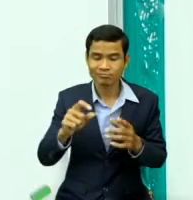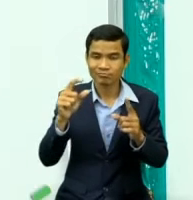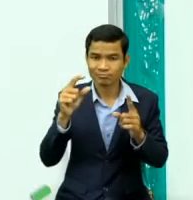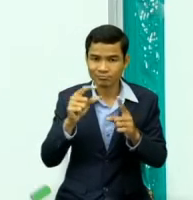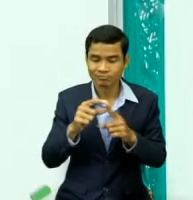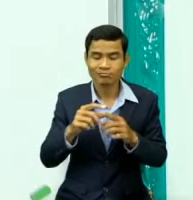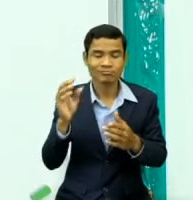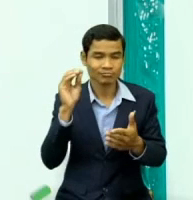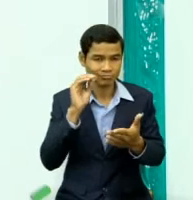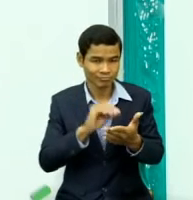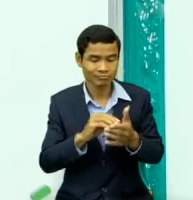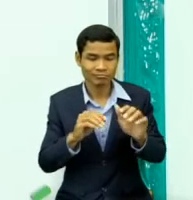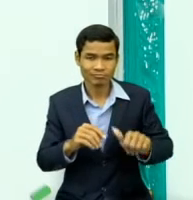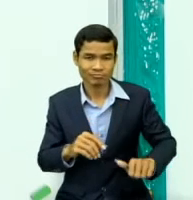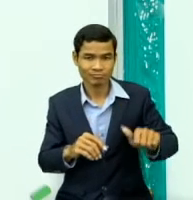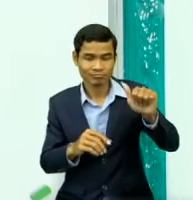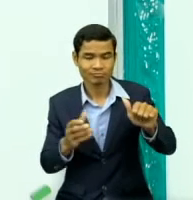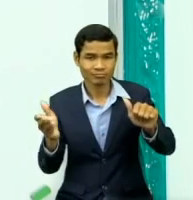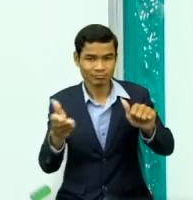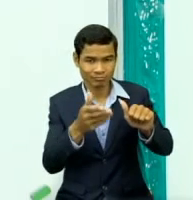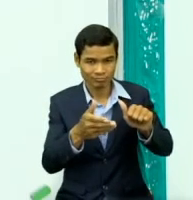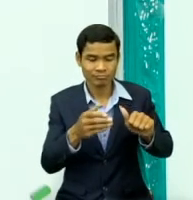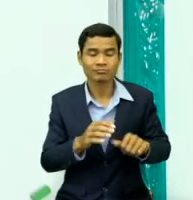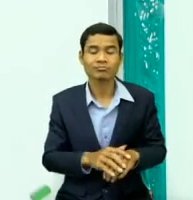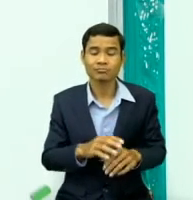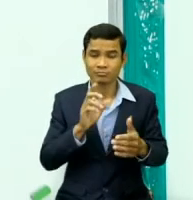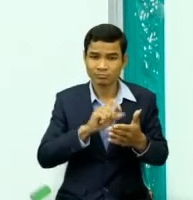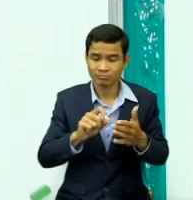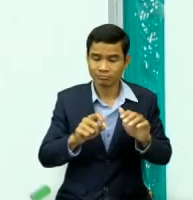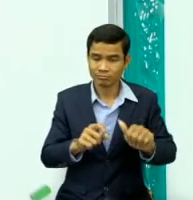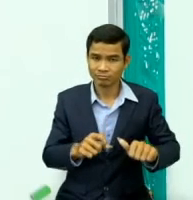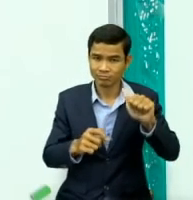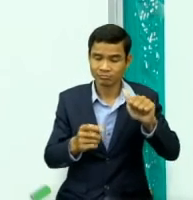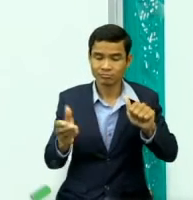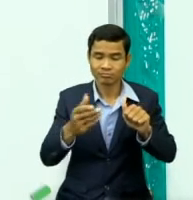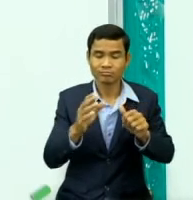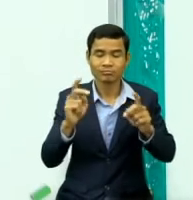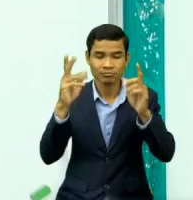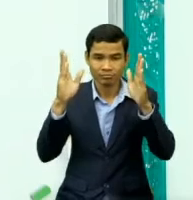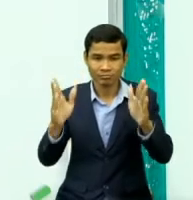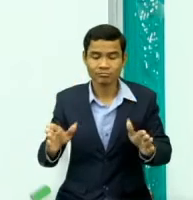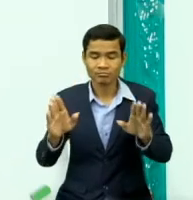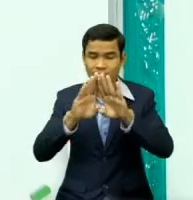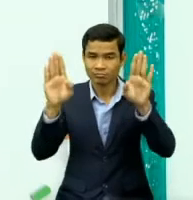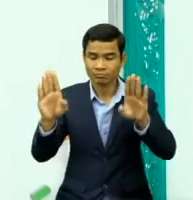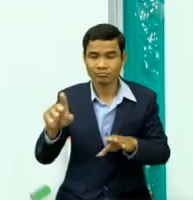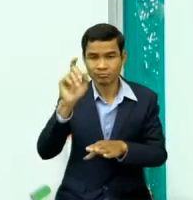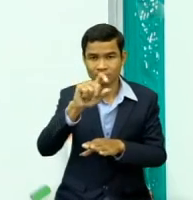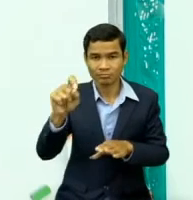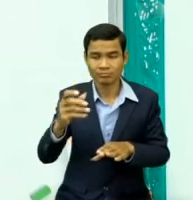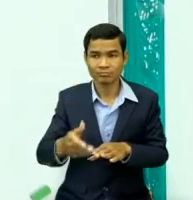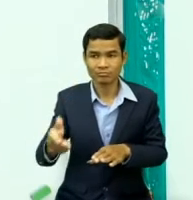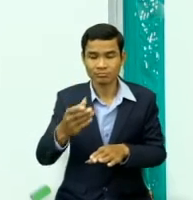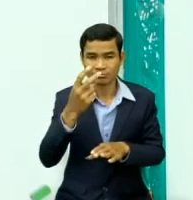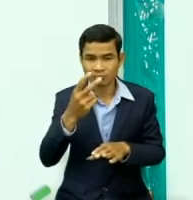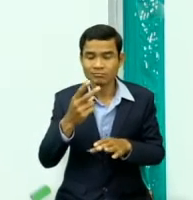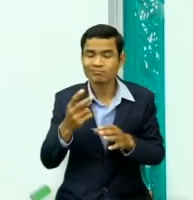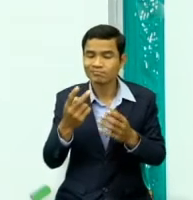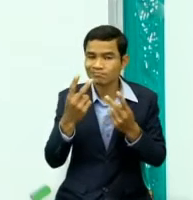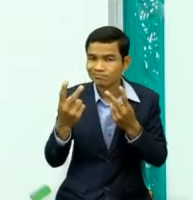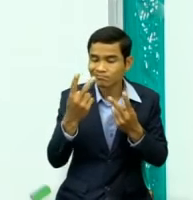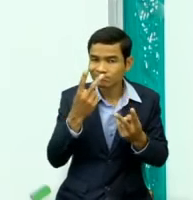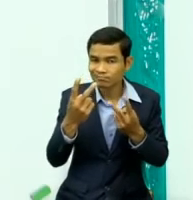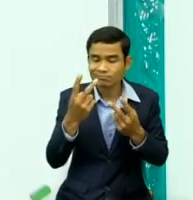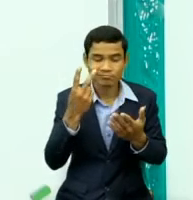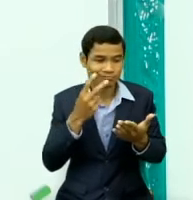ní cho tự khăn ông thích ba chú đọc bỏ cô nè con nát chà ai nè cừu sơ sơ bị nế nè lời cái đá khiến hơi dương nâng tiếng to chỉ